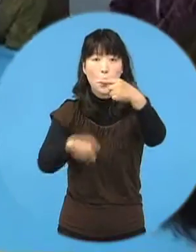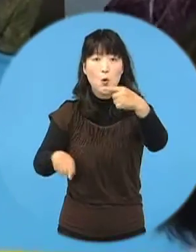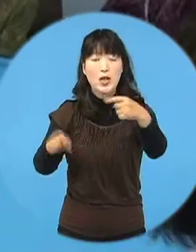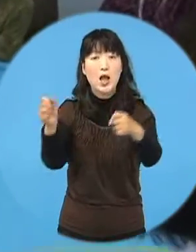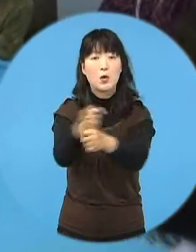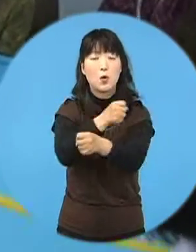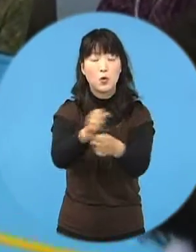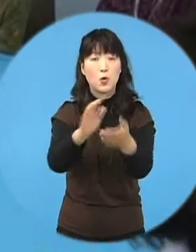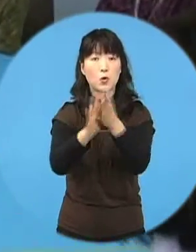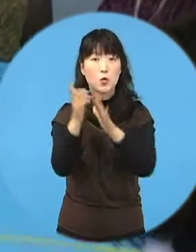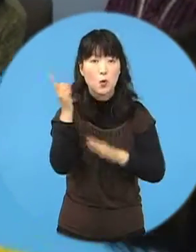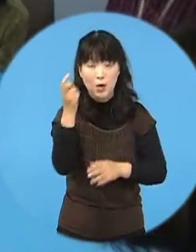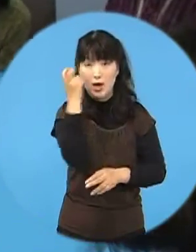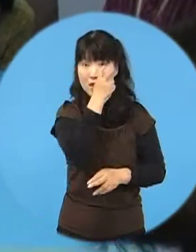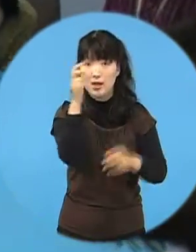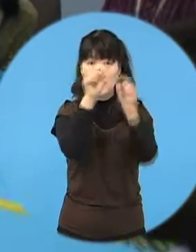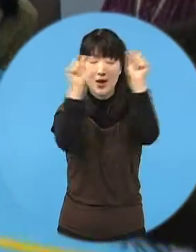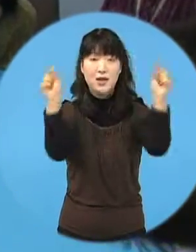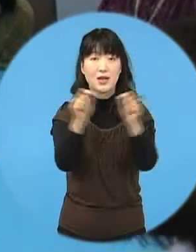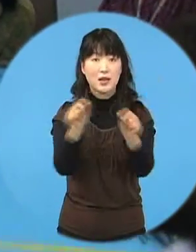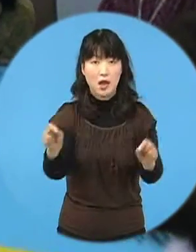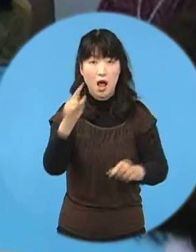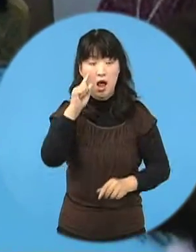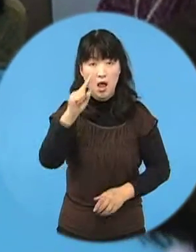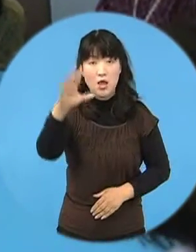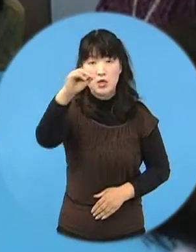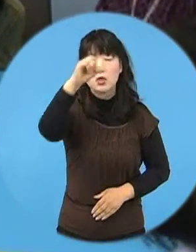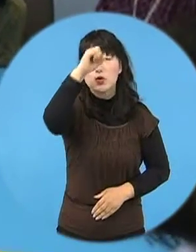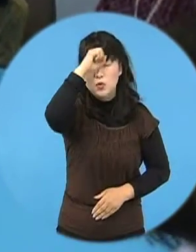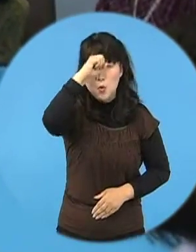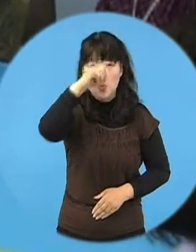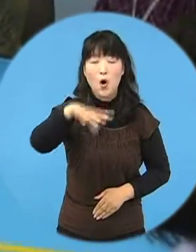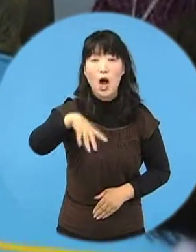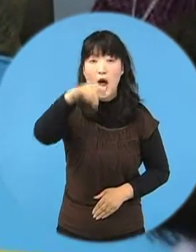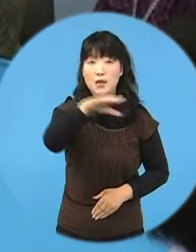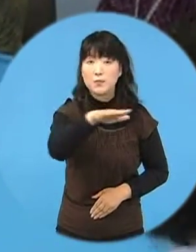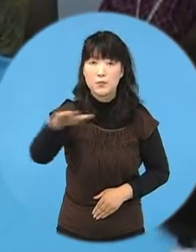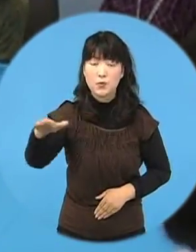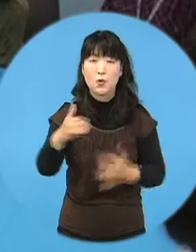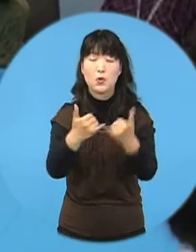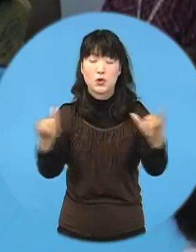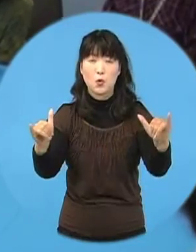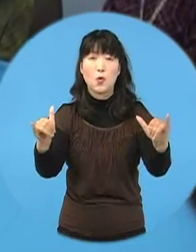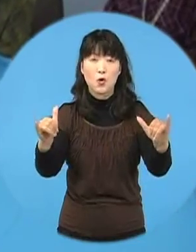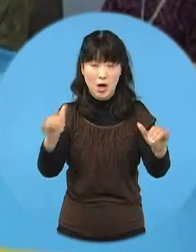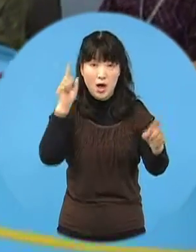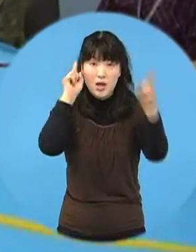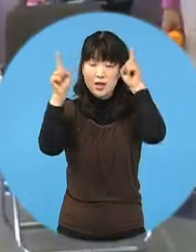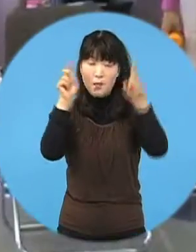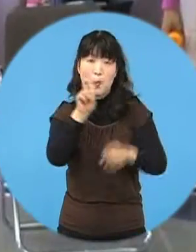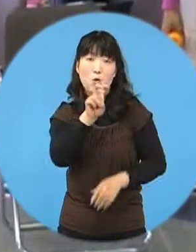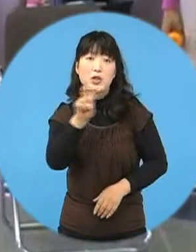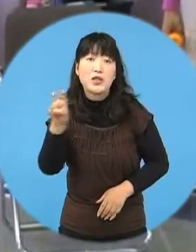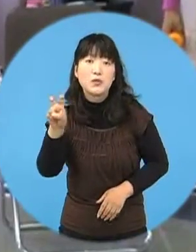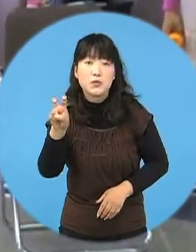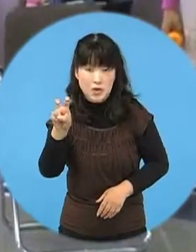省の調べでも認知症初期段階の方がこれを20回継続した場合に